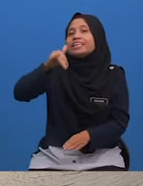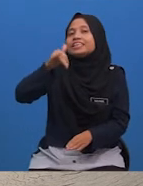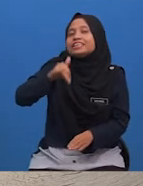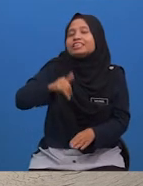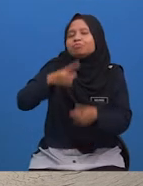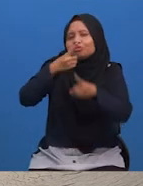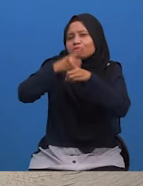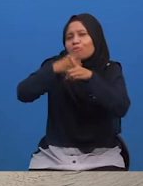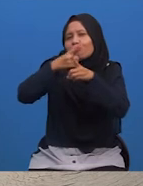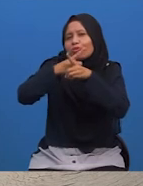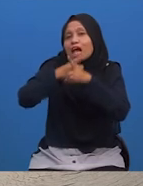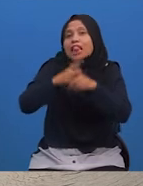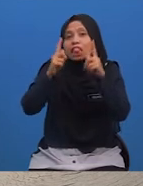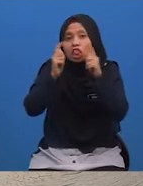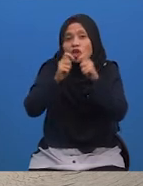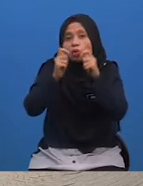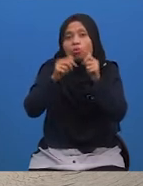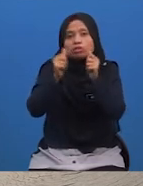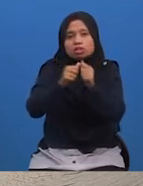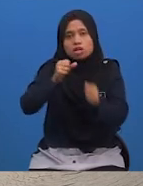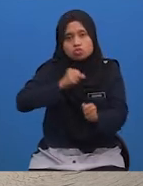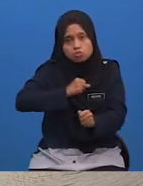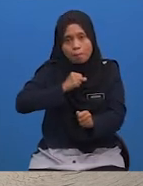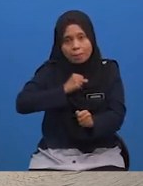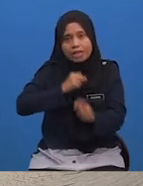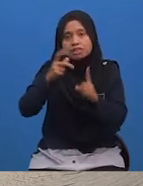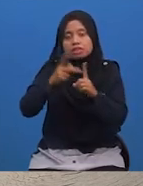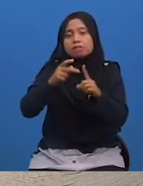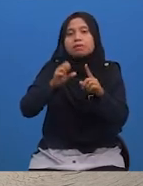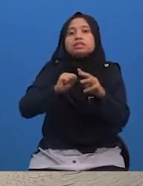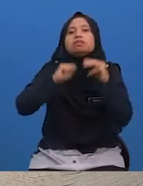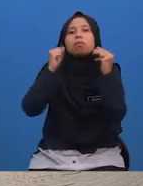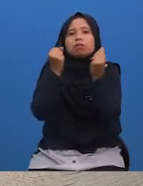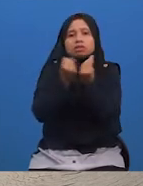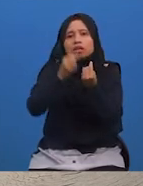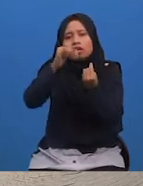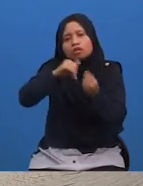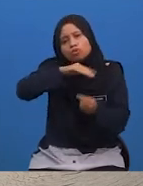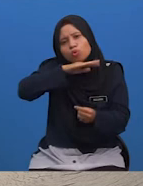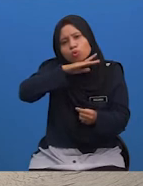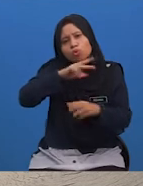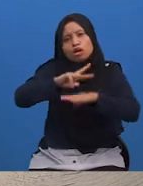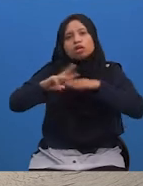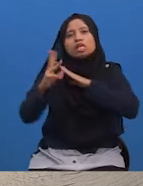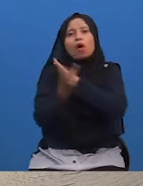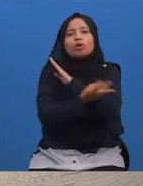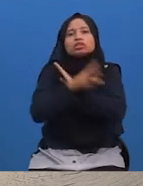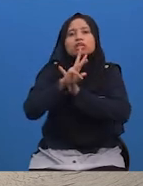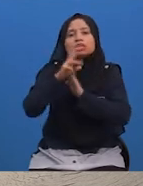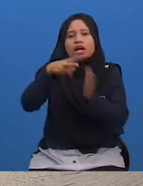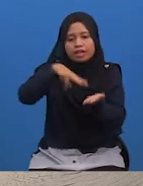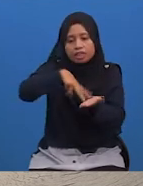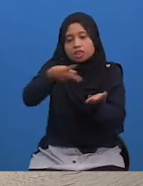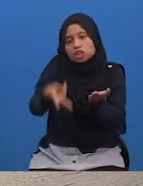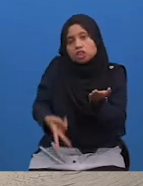ya, tepat sekali. Menegur dengan sopan kepada masyarakat yang mengotorkan kawasan air